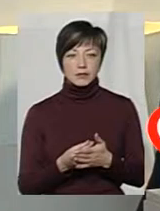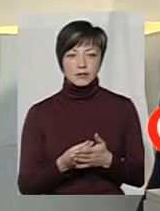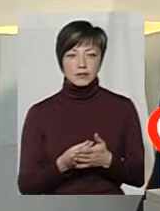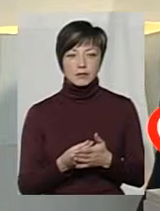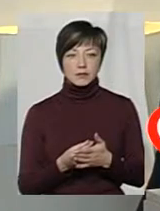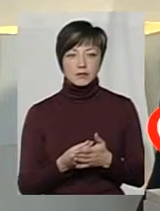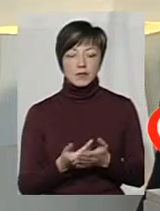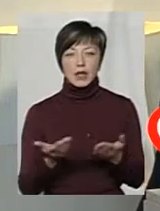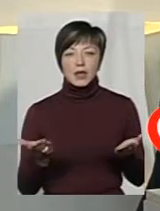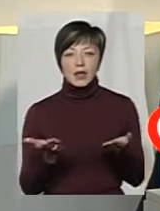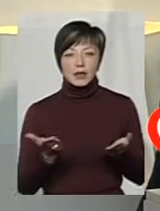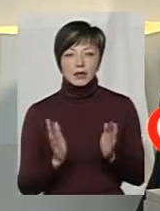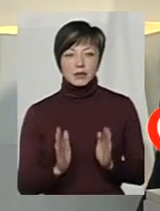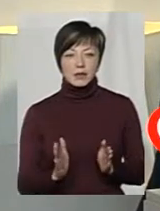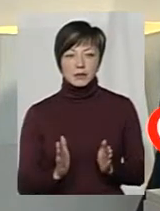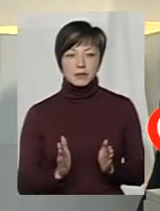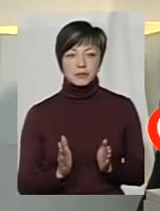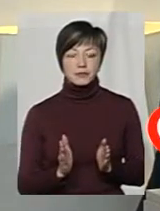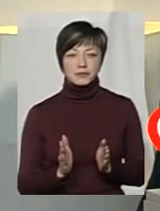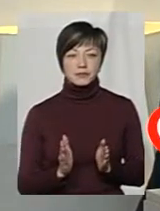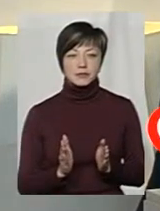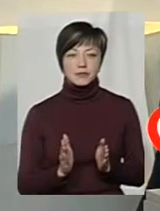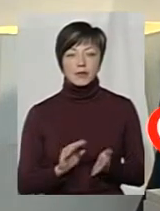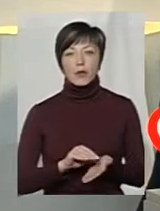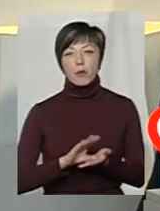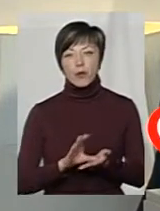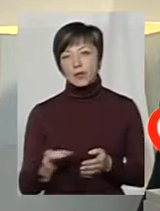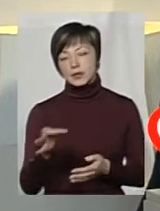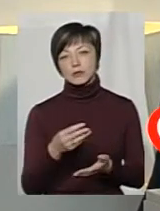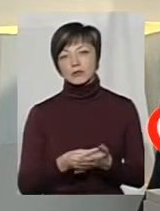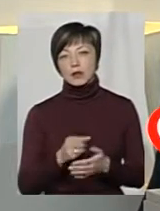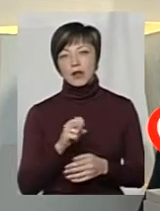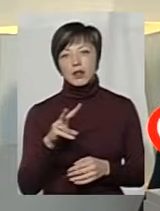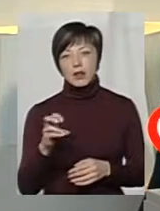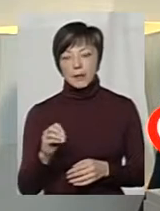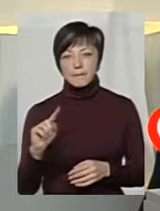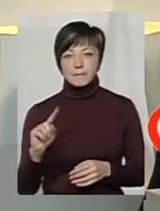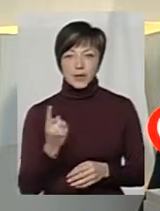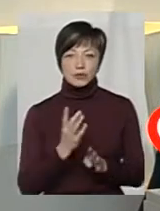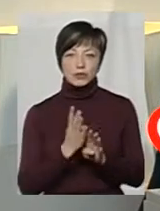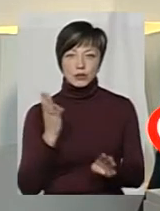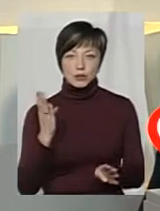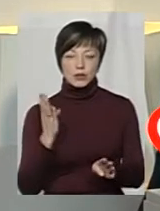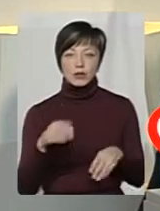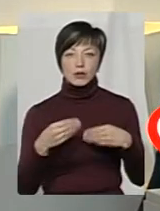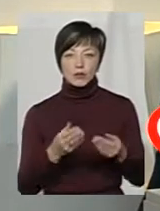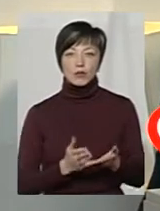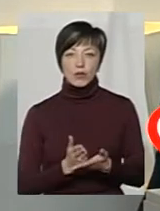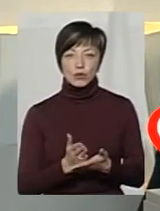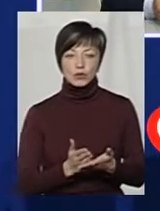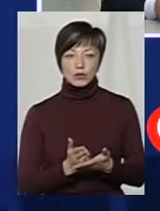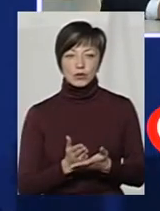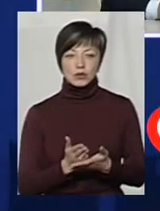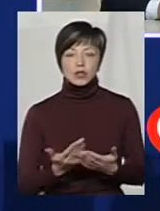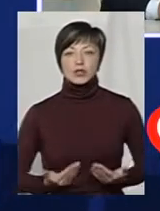які, скажімо, тільки, ну, в якійсь мірі наповнюють обласний бюджет, але безумовно, що в першу чергу вони надають послуги,